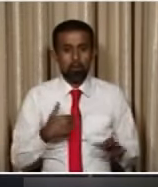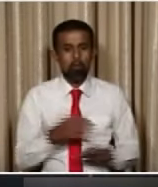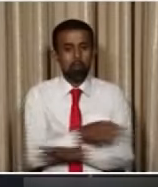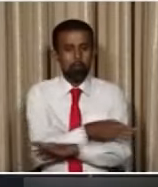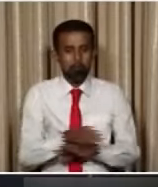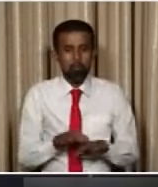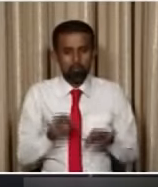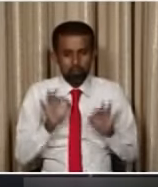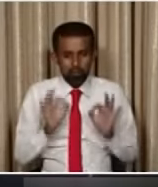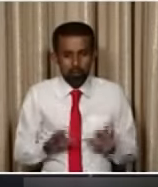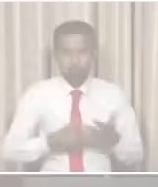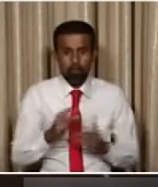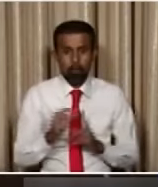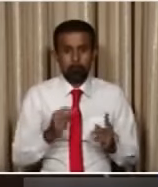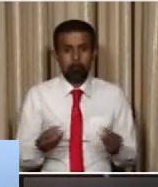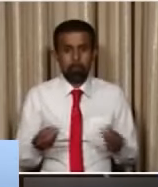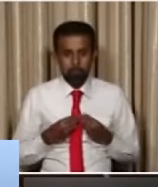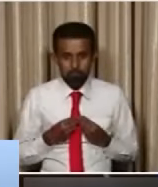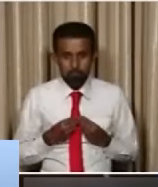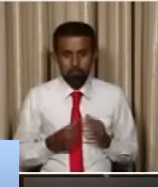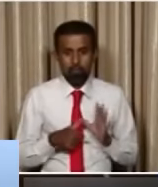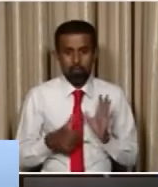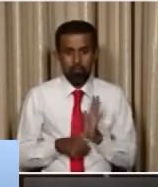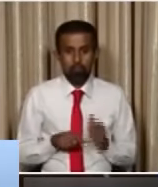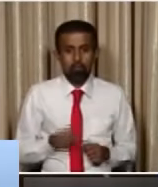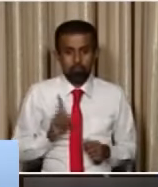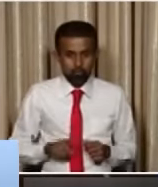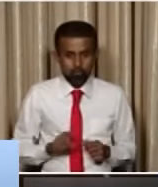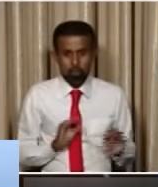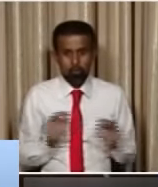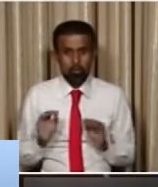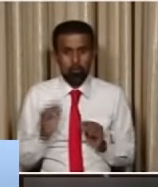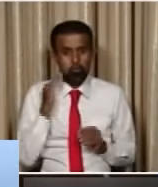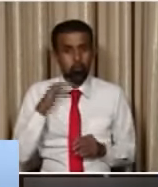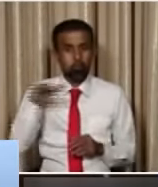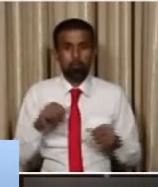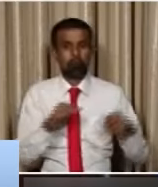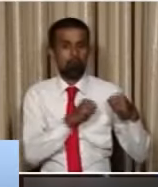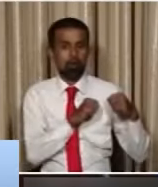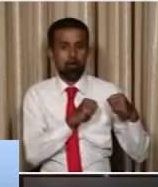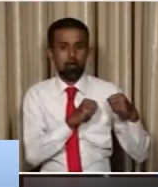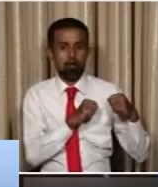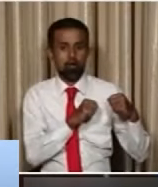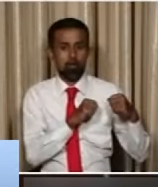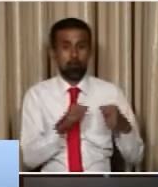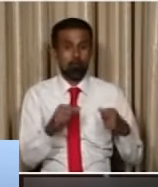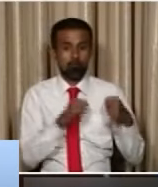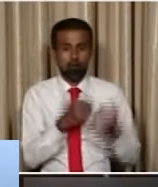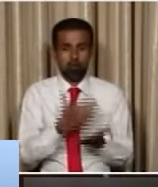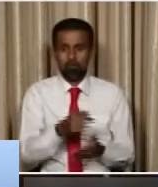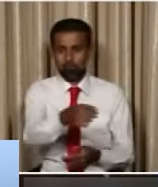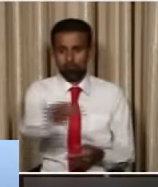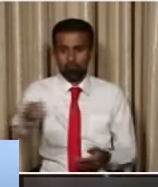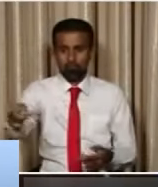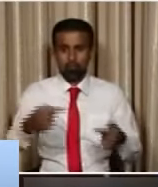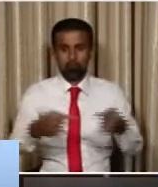අනුගමනය කරන්නේ ඒකට අපි අනුගත වෙන්න. මේ පනත සම්මත වුණාම මේ රටේ පාරිභෝගිකයන්ට තමයි වාසිය ලැබෙන්නේ. ඒ ලැබෙන වාසිය නවත්තන්න තමයි මේ